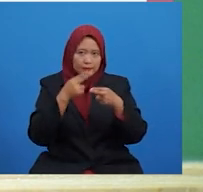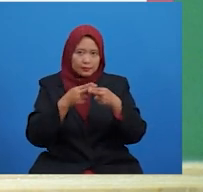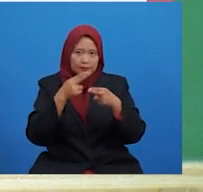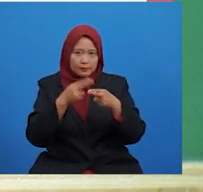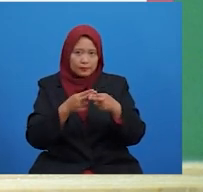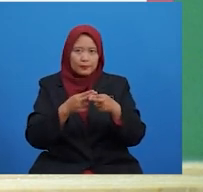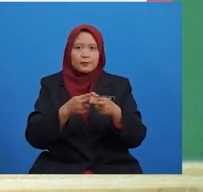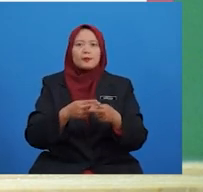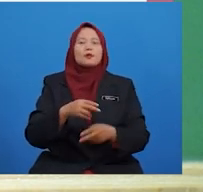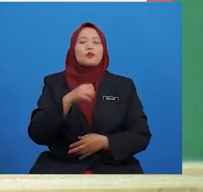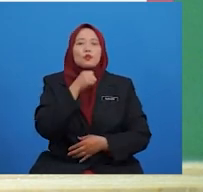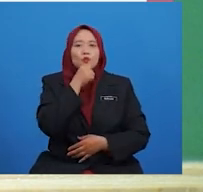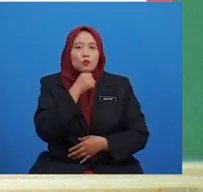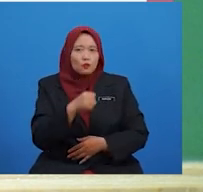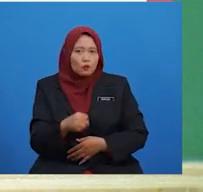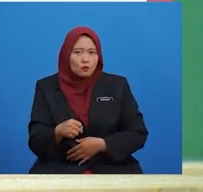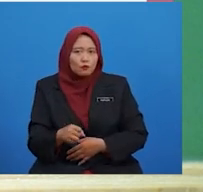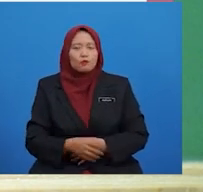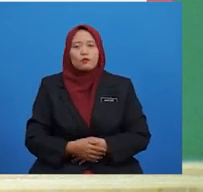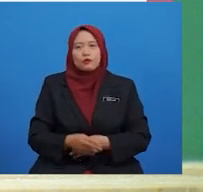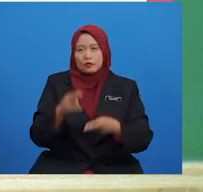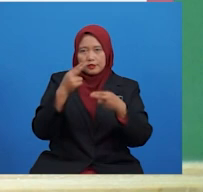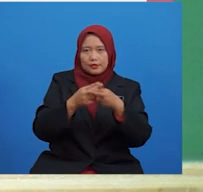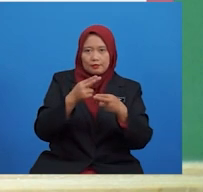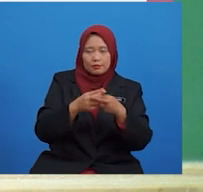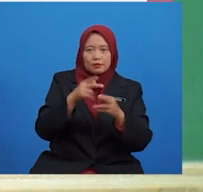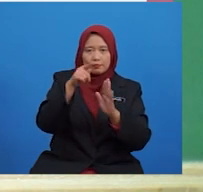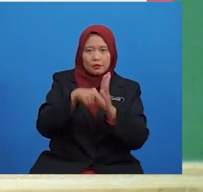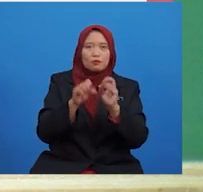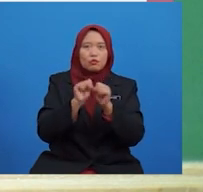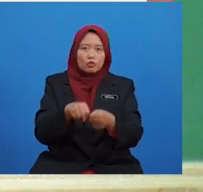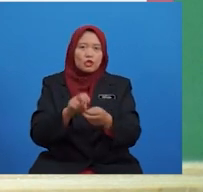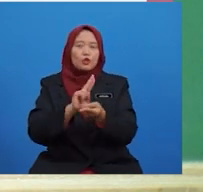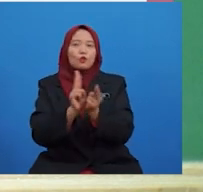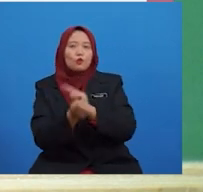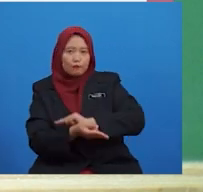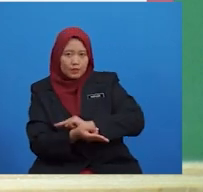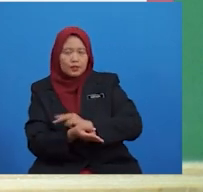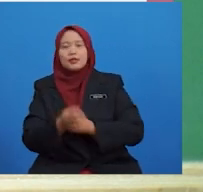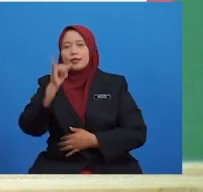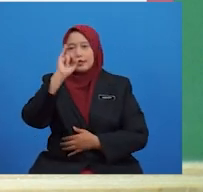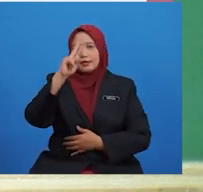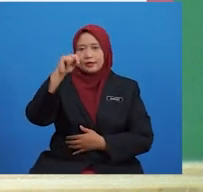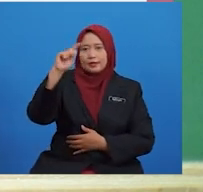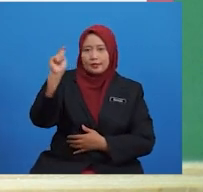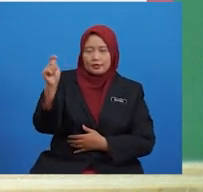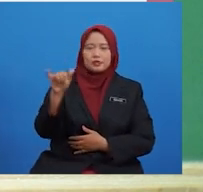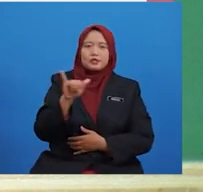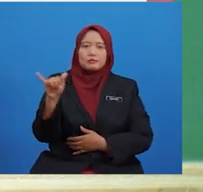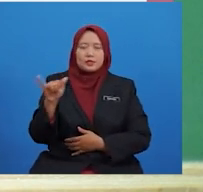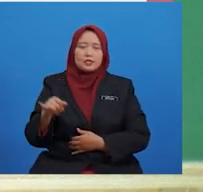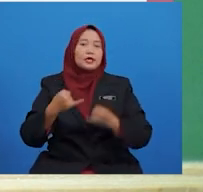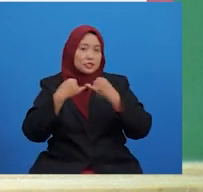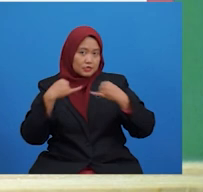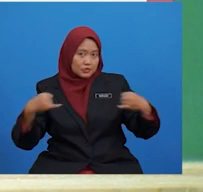data, iaitu integer. Murid-murid, cikgu ingin mengingatkan semula, nama